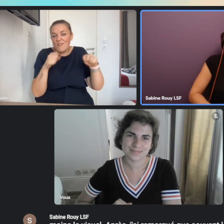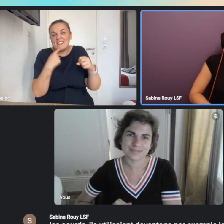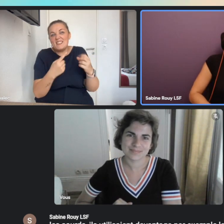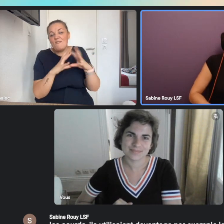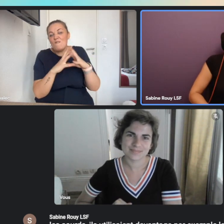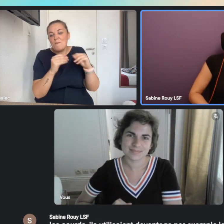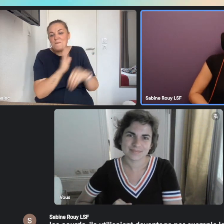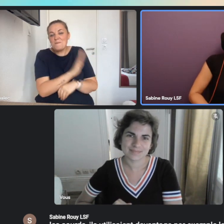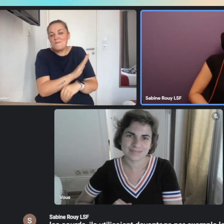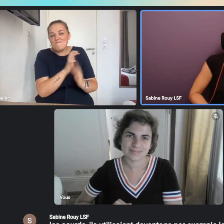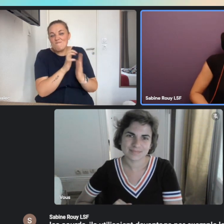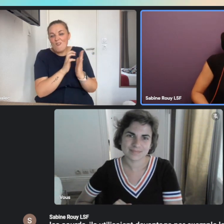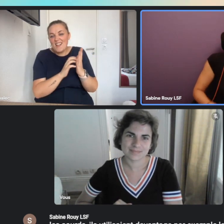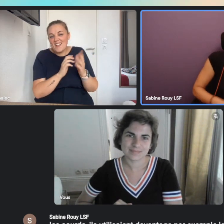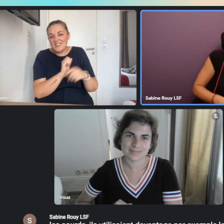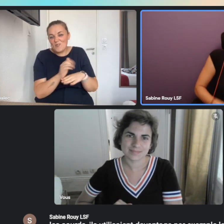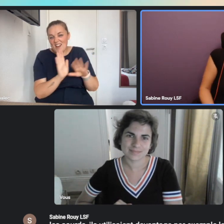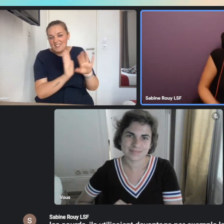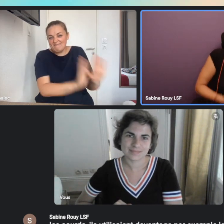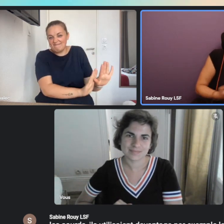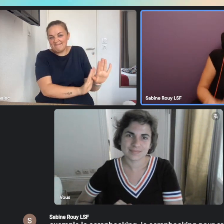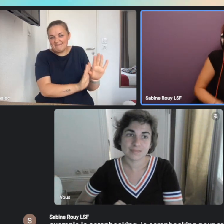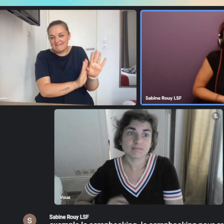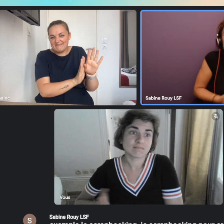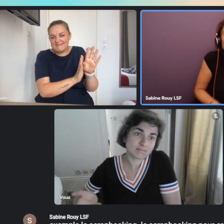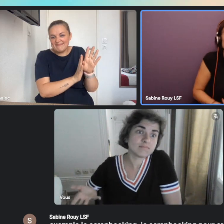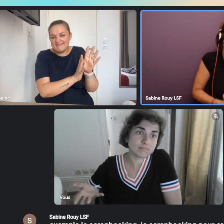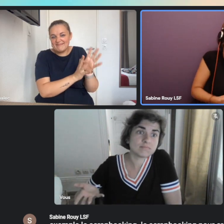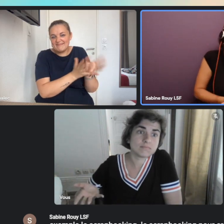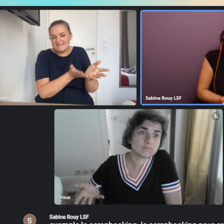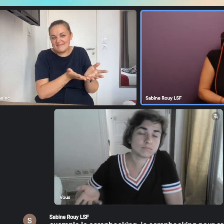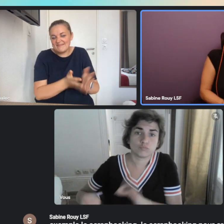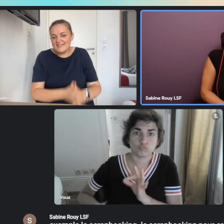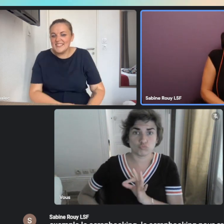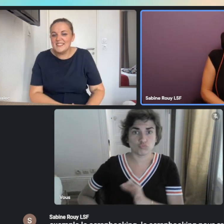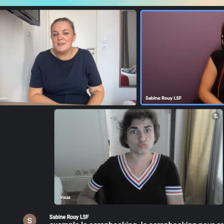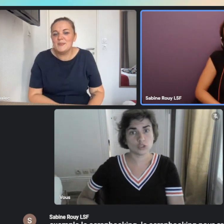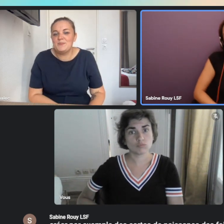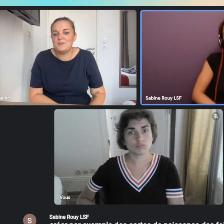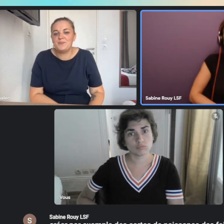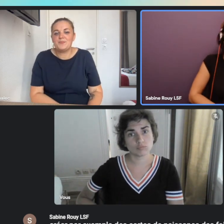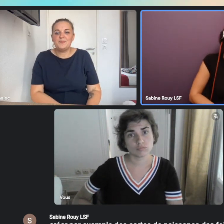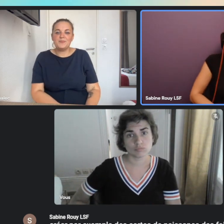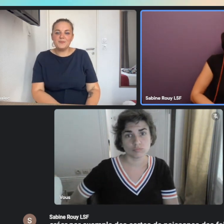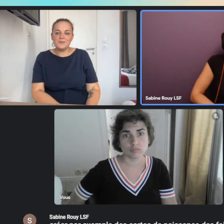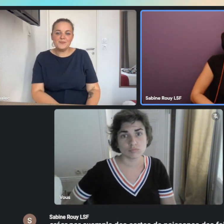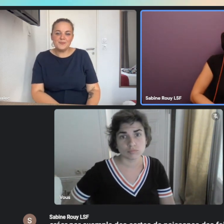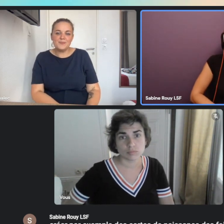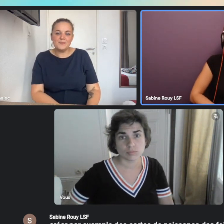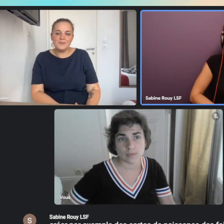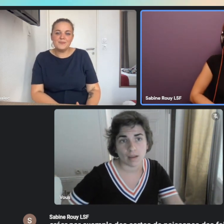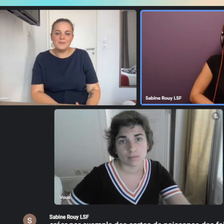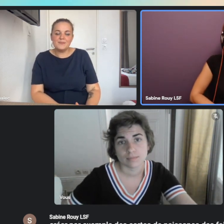de choses. Alors, est-ce que ça peut être une forme aussi de bullet journal en soi? Peut-être. Ah bah oui.